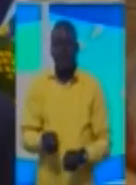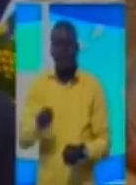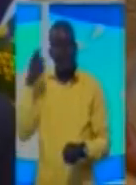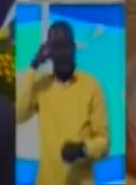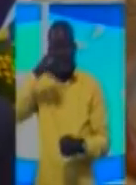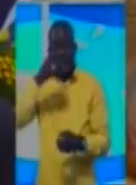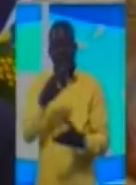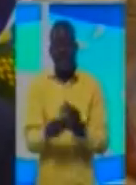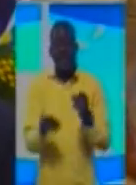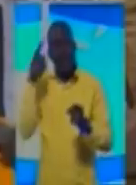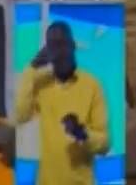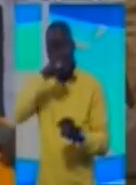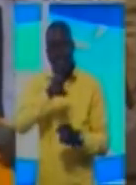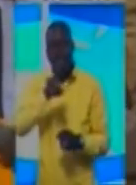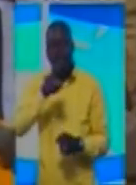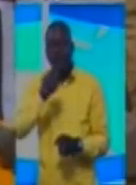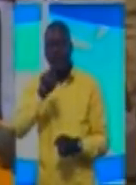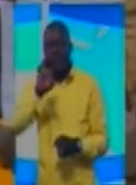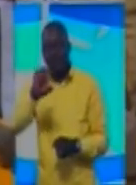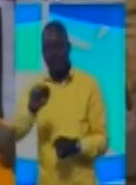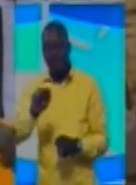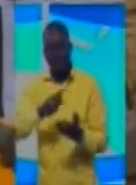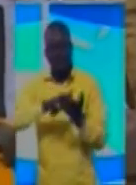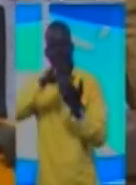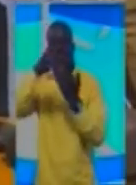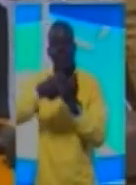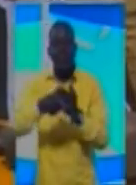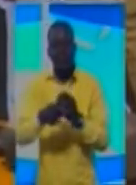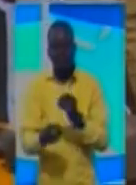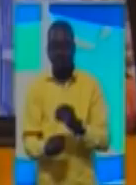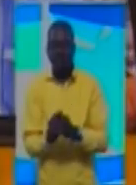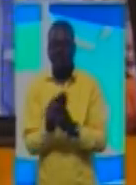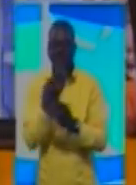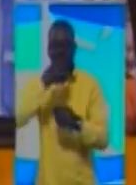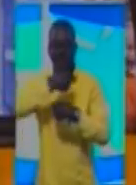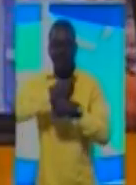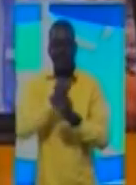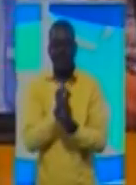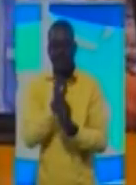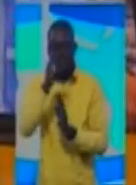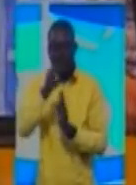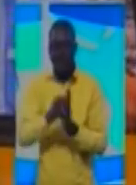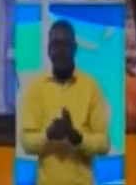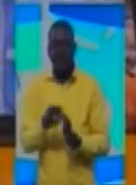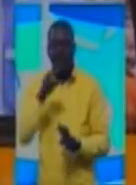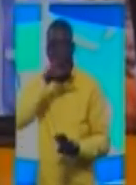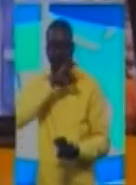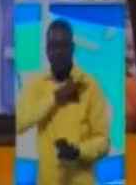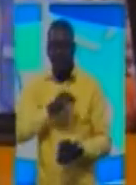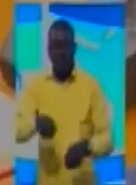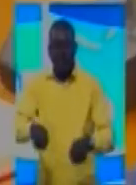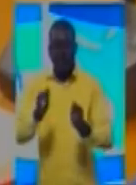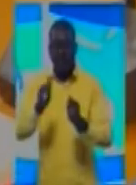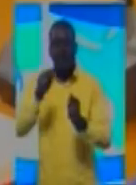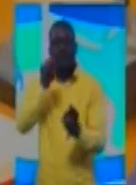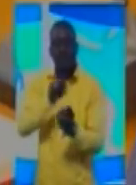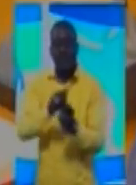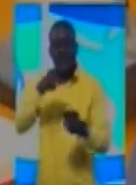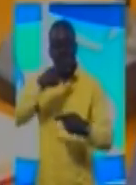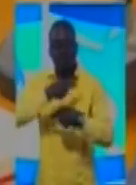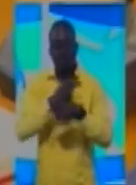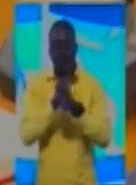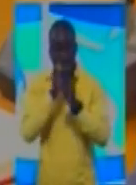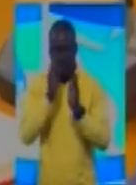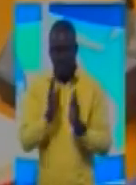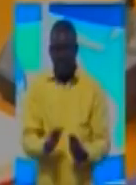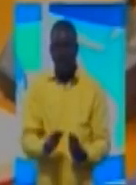PRECA. Un projet qui devrait permettre d'accroître la production tout en favorisant l'accès des petits producteurs et